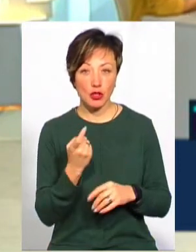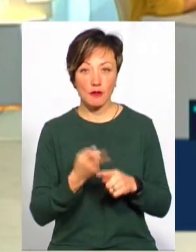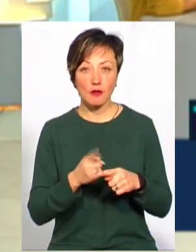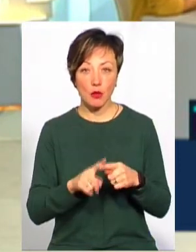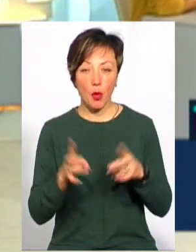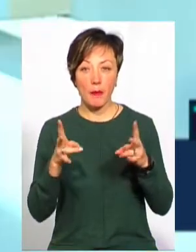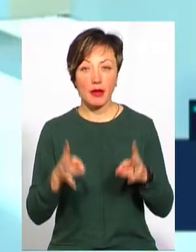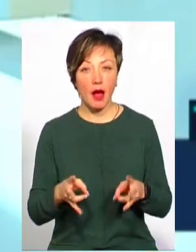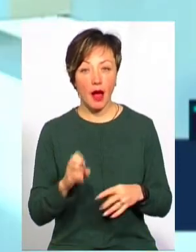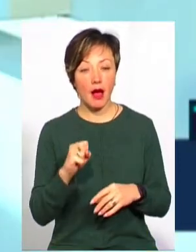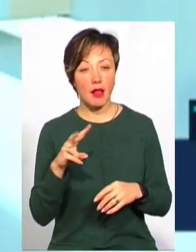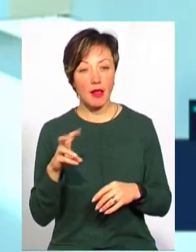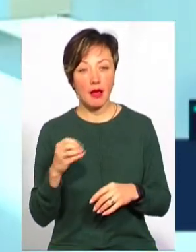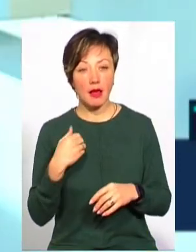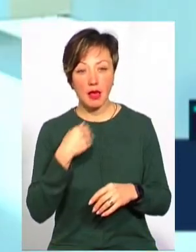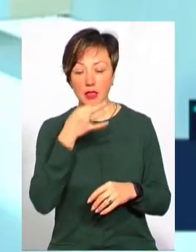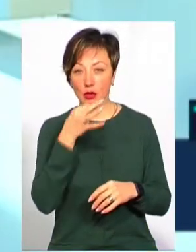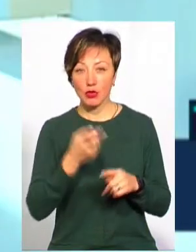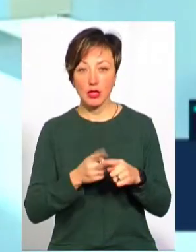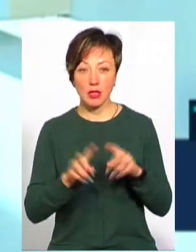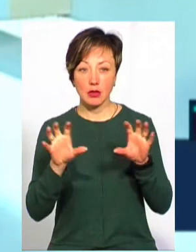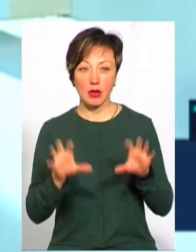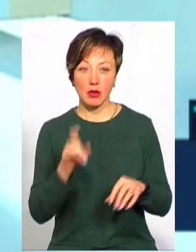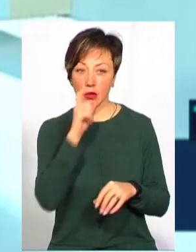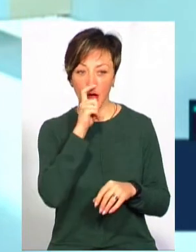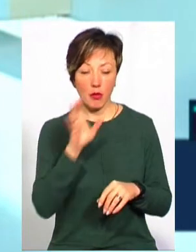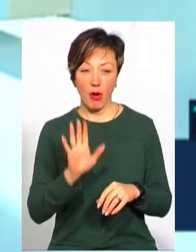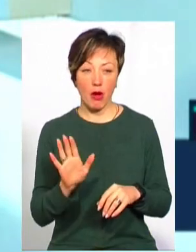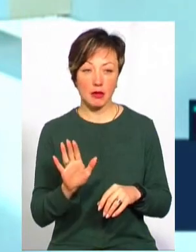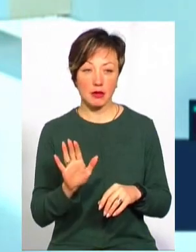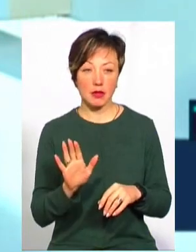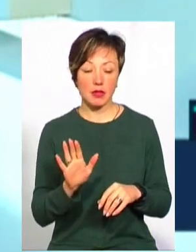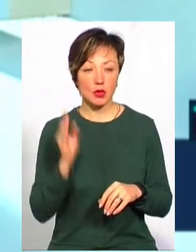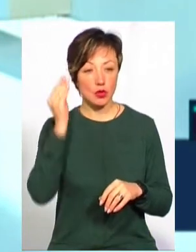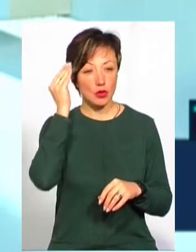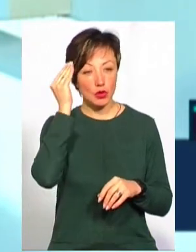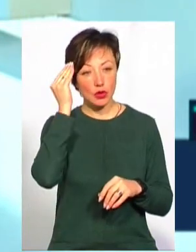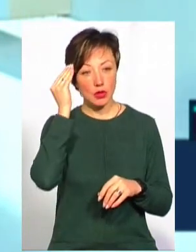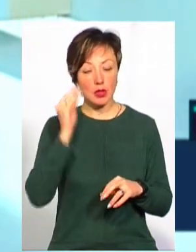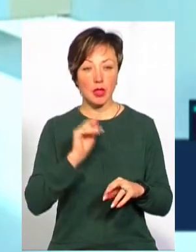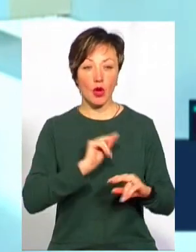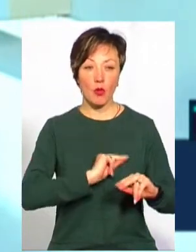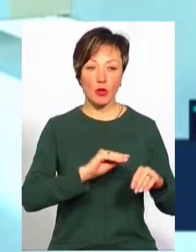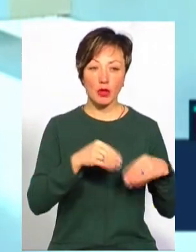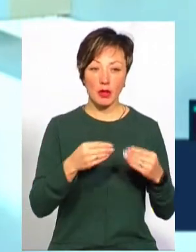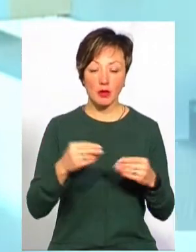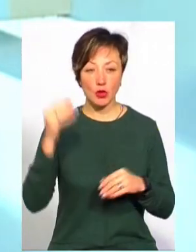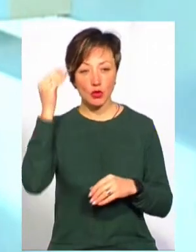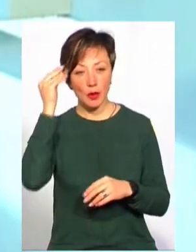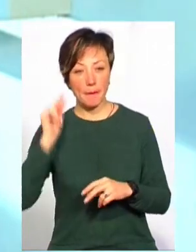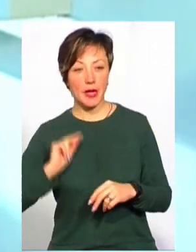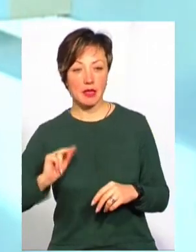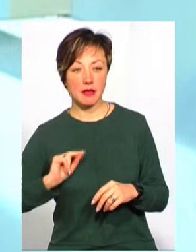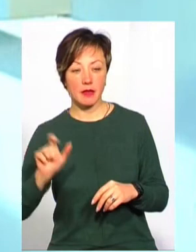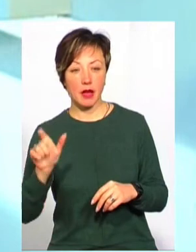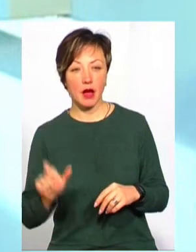цьому біда. Але я скажу, що цей закон доволі непоганий з точки зору як роботодавця, так і з точки зору